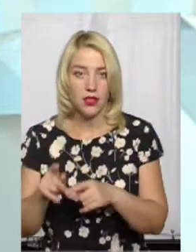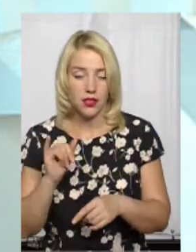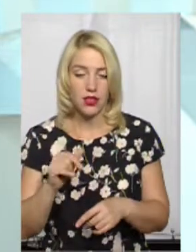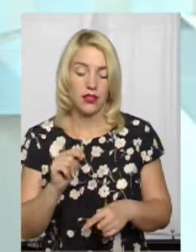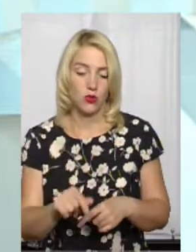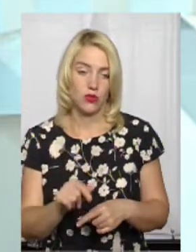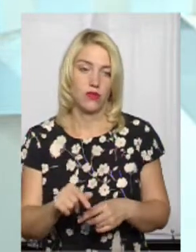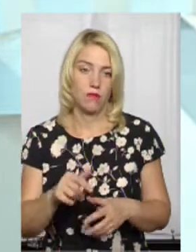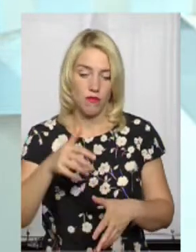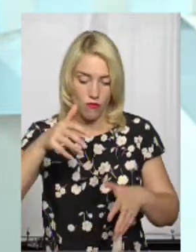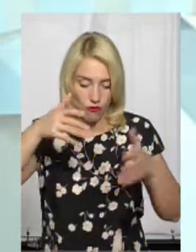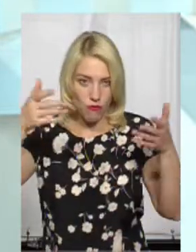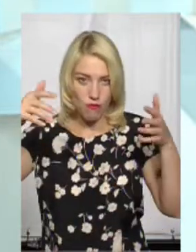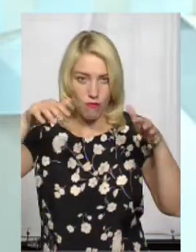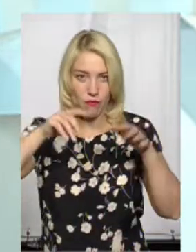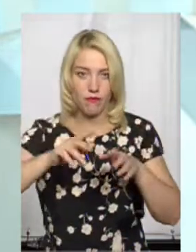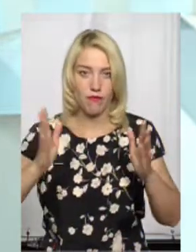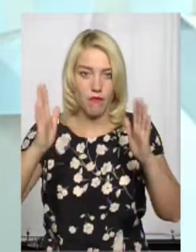в цім провалі досліджуються